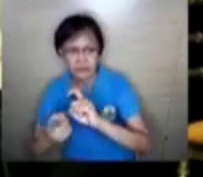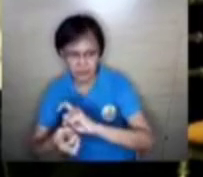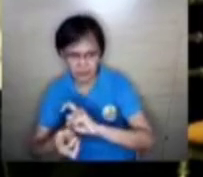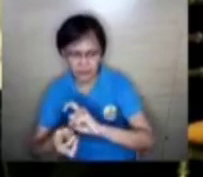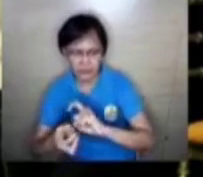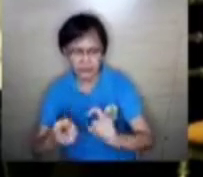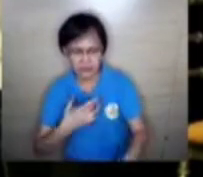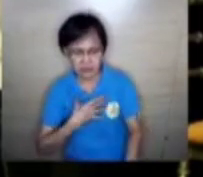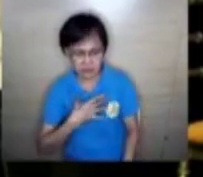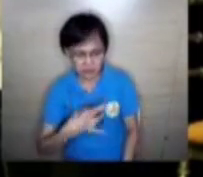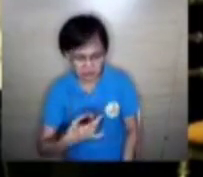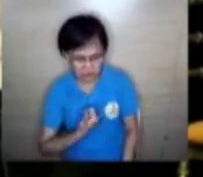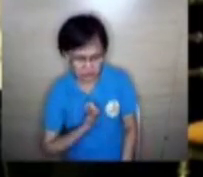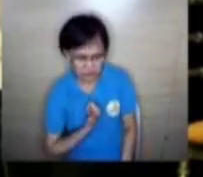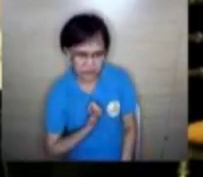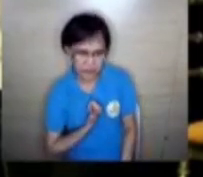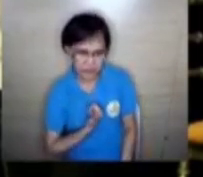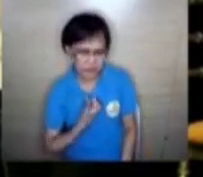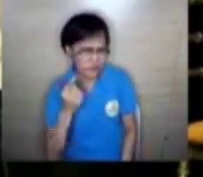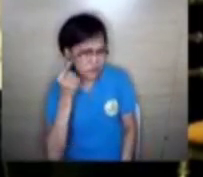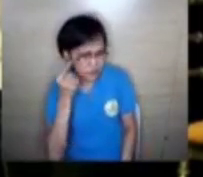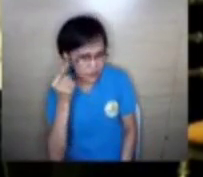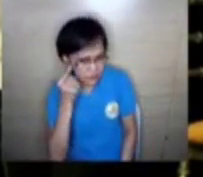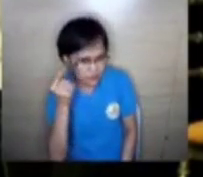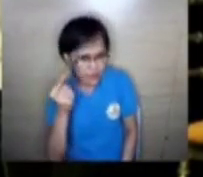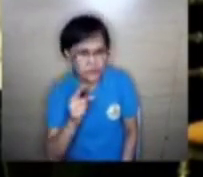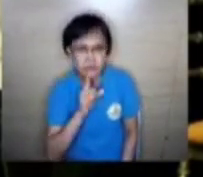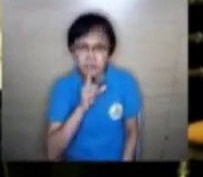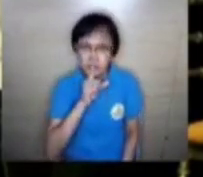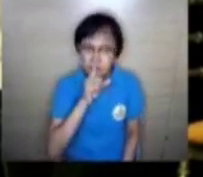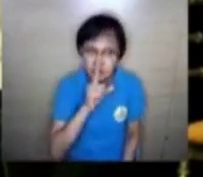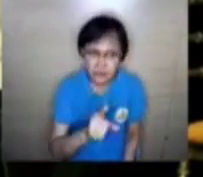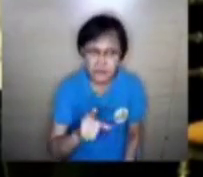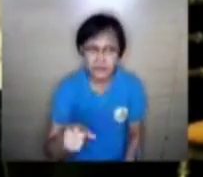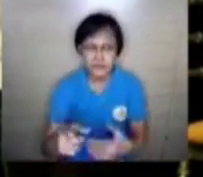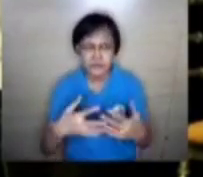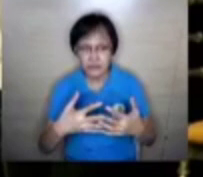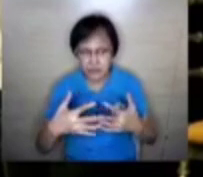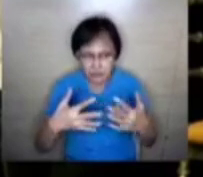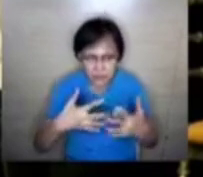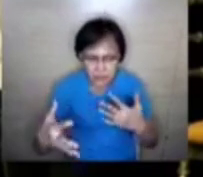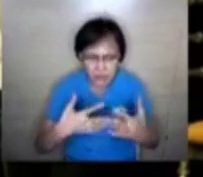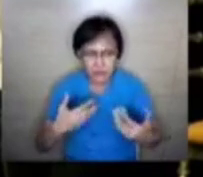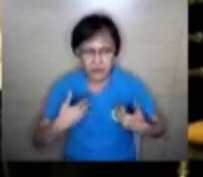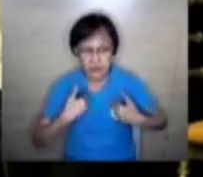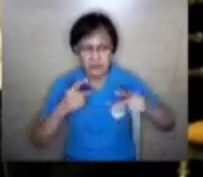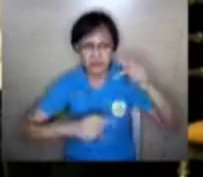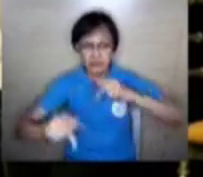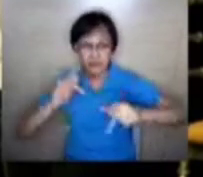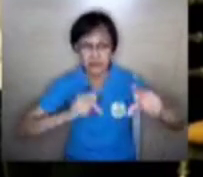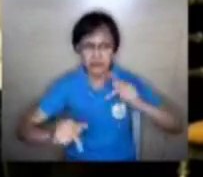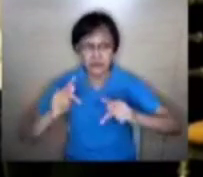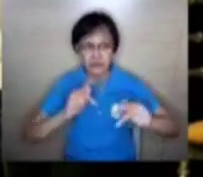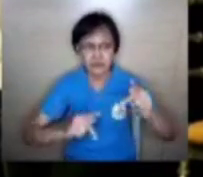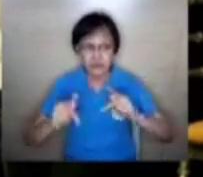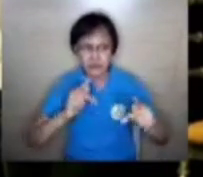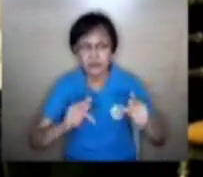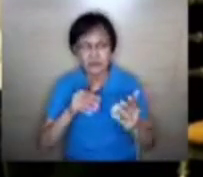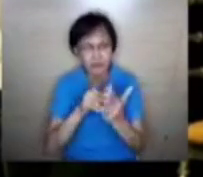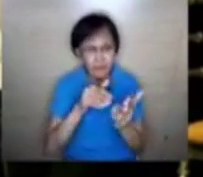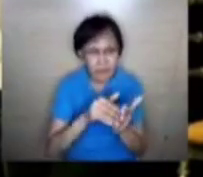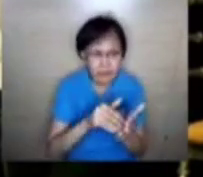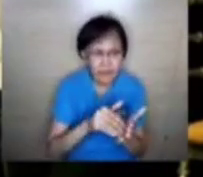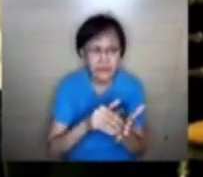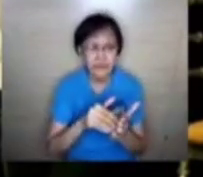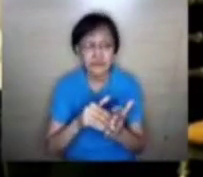interes lamang ang nasa isip. Ang realidad na sa kabilang dako, may mga tao namang mabuti ang puso, kaso maiksi